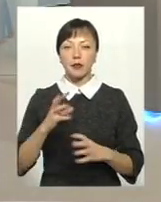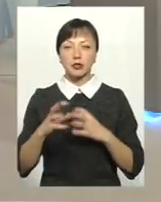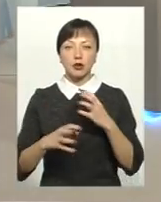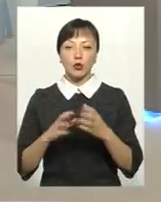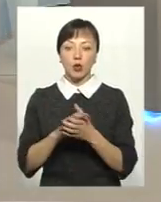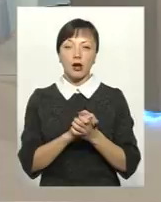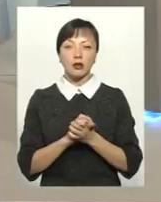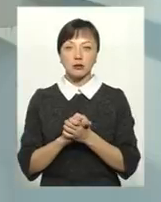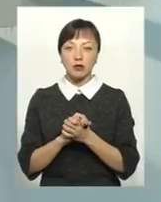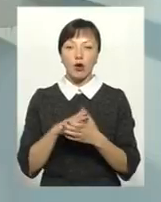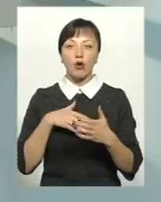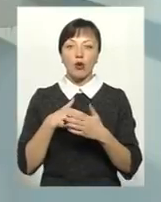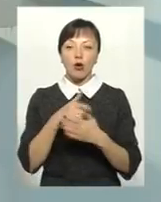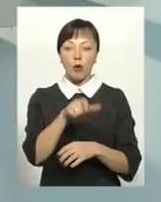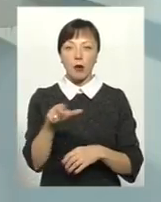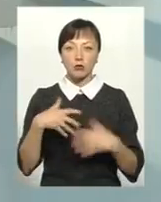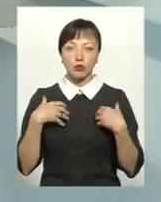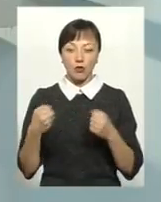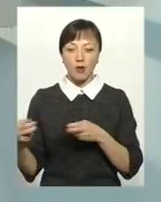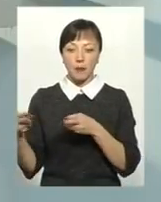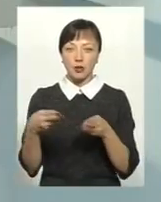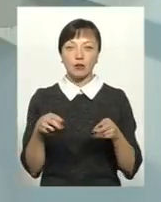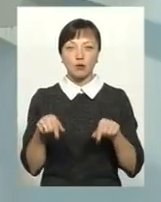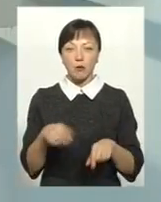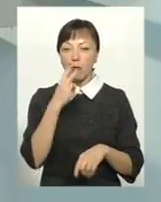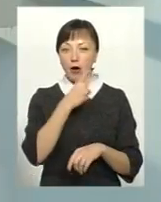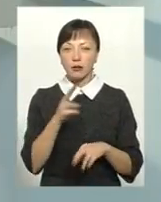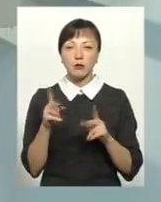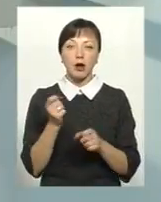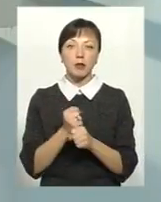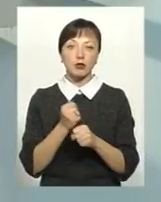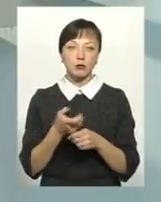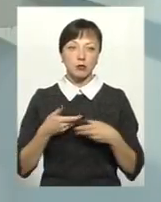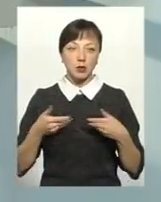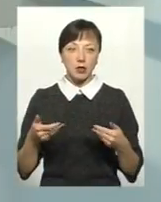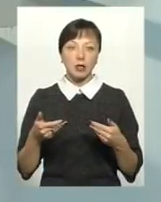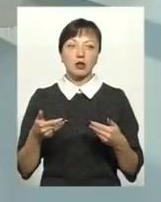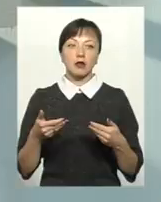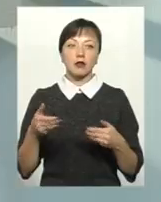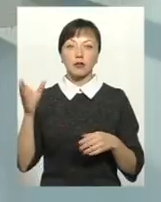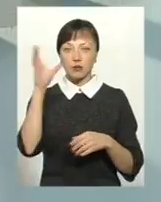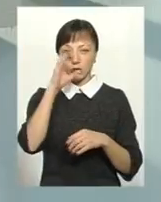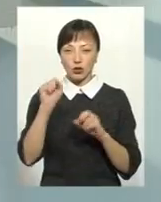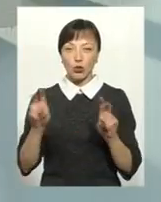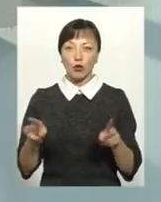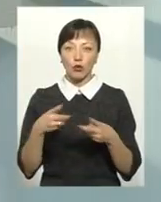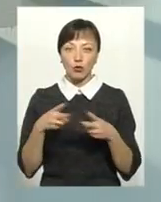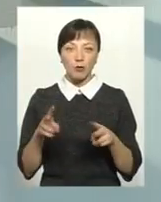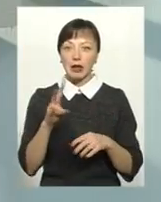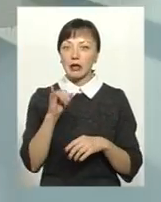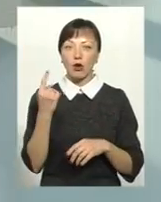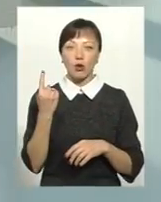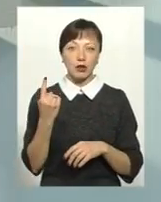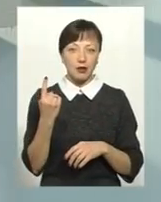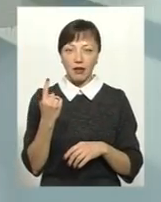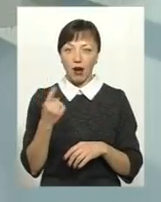Міжнародного альянсу громадського здоров'я приїжджав до нас і бачив, як ми працюємо. Працюємо ми і в нічних клубах, не одна область працює